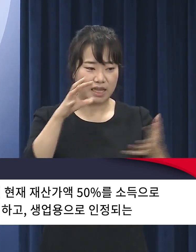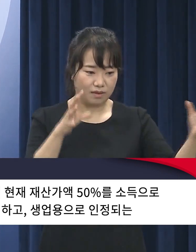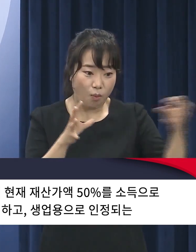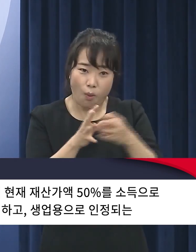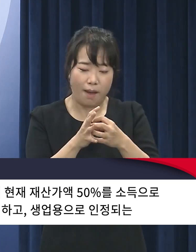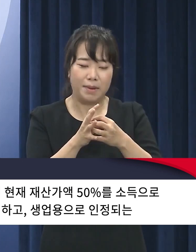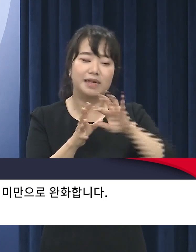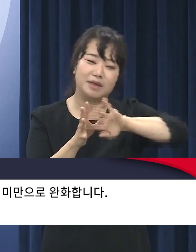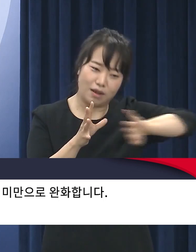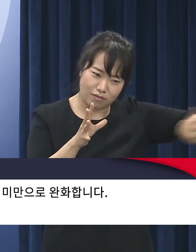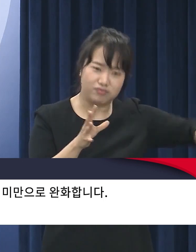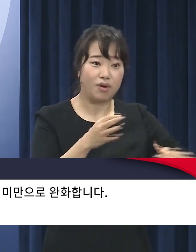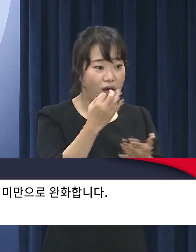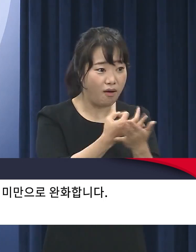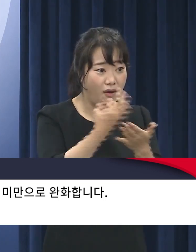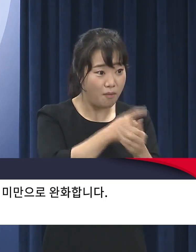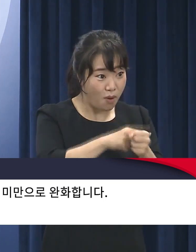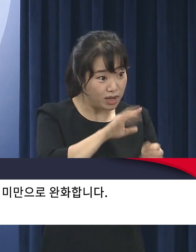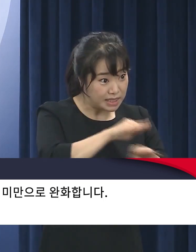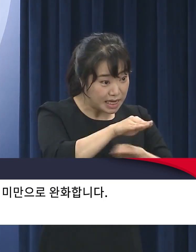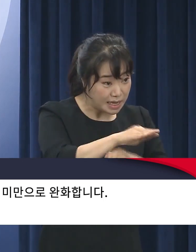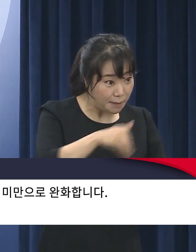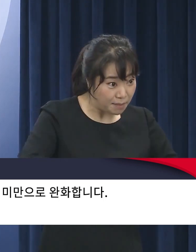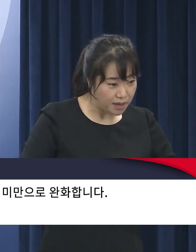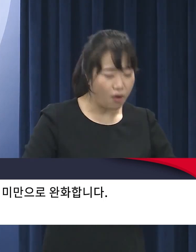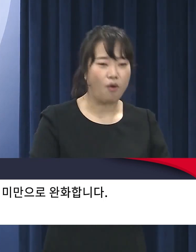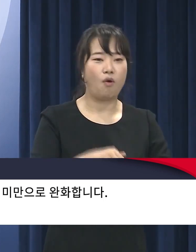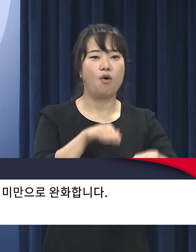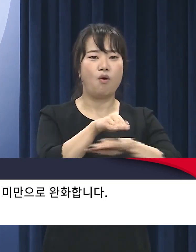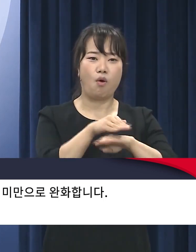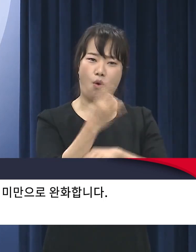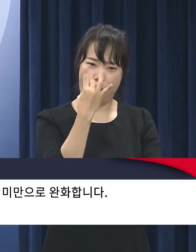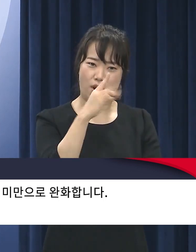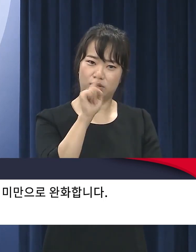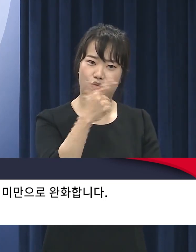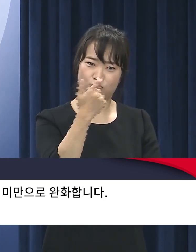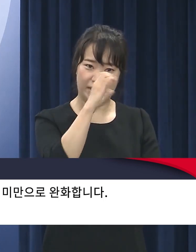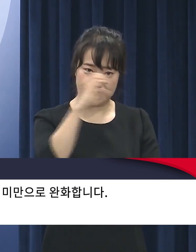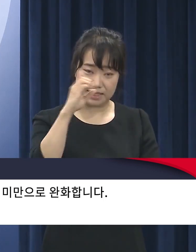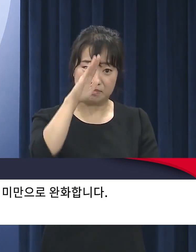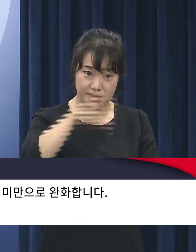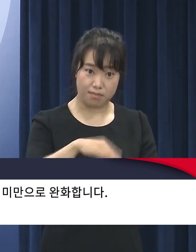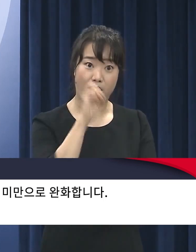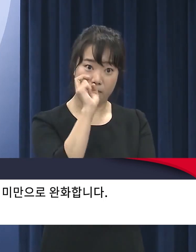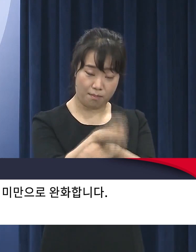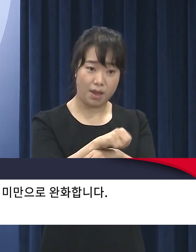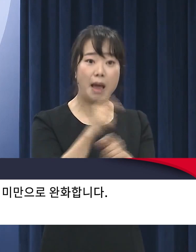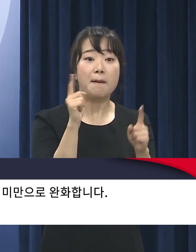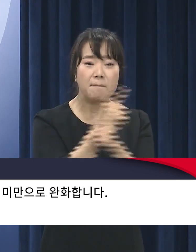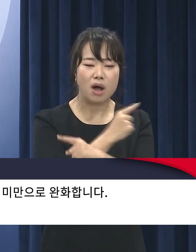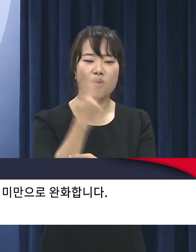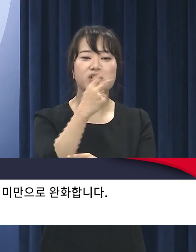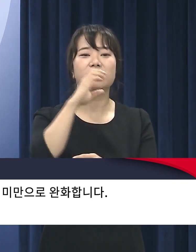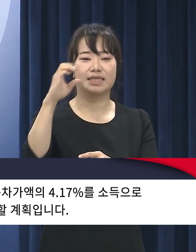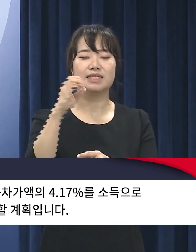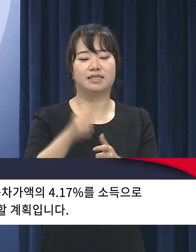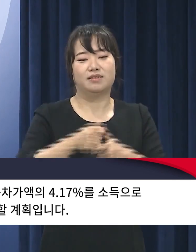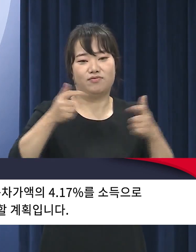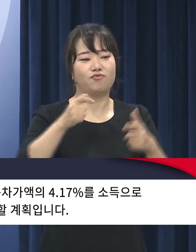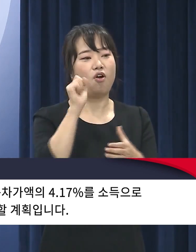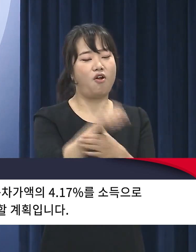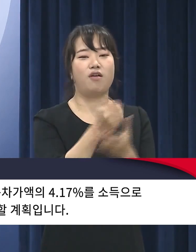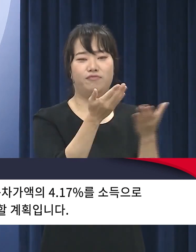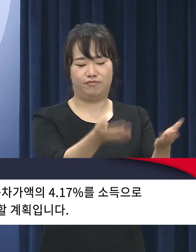제외하고 생업용으로 인정되는 자동차의 배기량 기준도 1600cc 미만에서 2000cc 미만으로